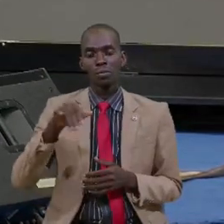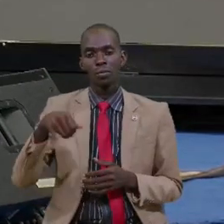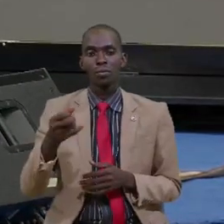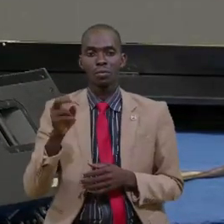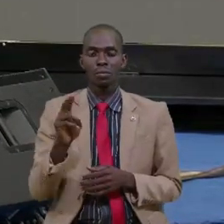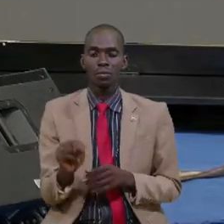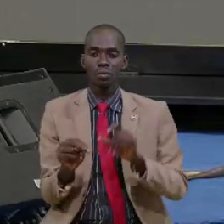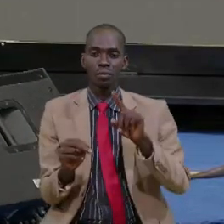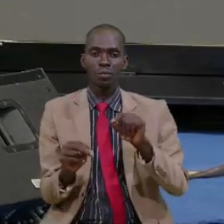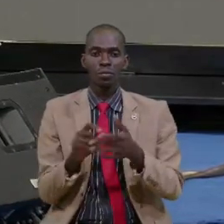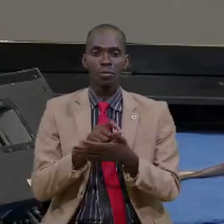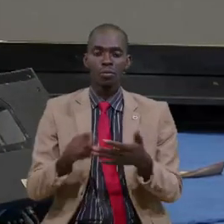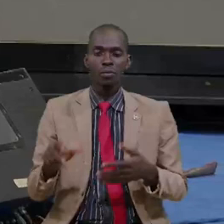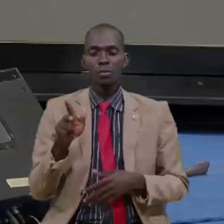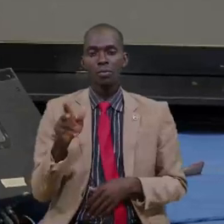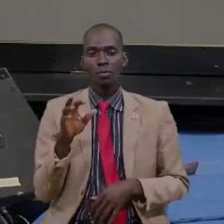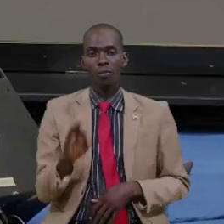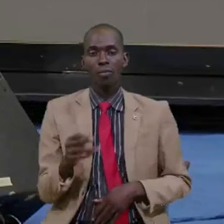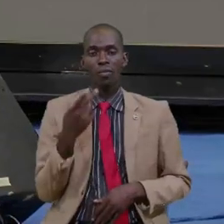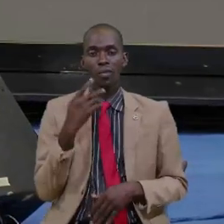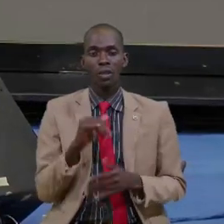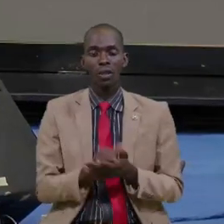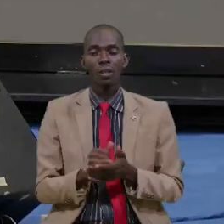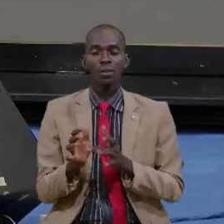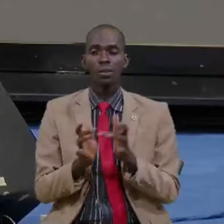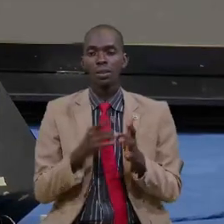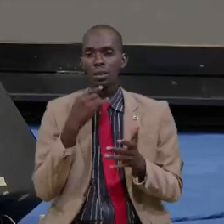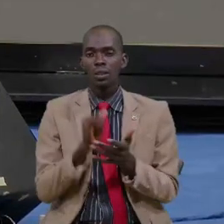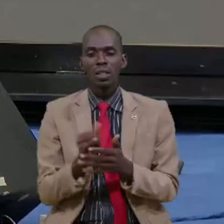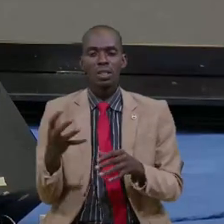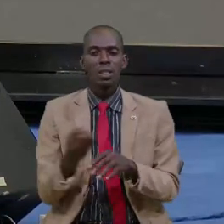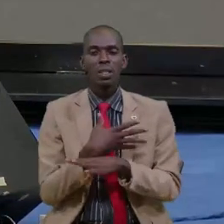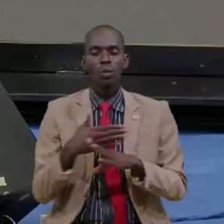Jean, Jésus dit, ôtez la pierre,